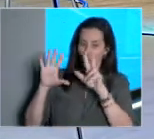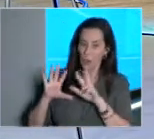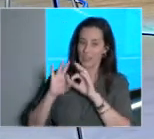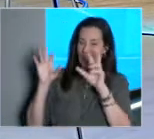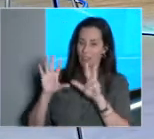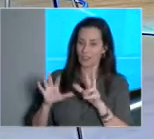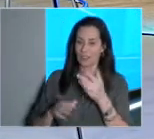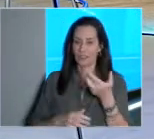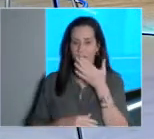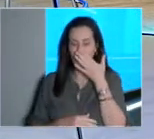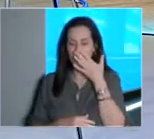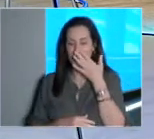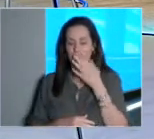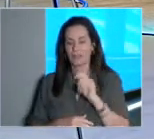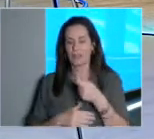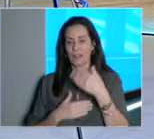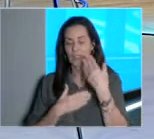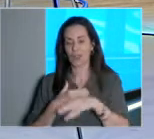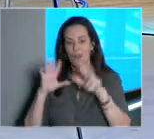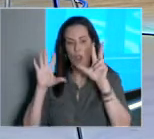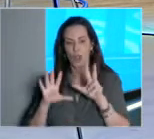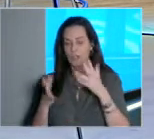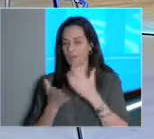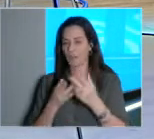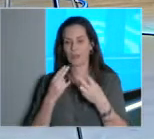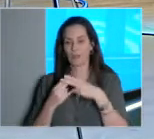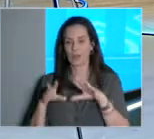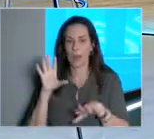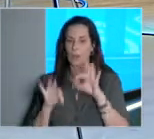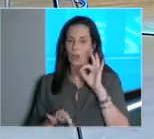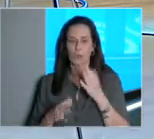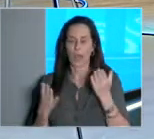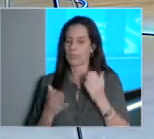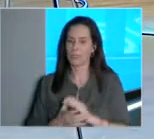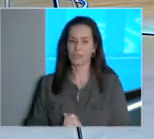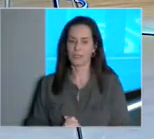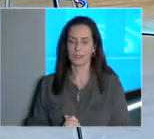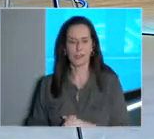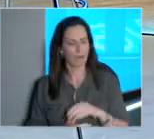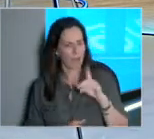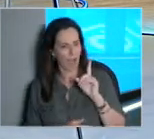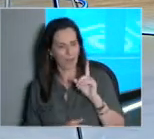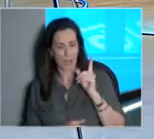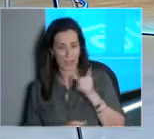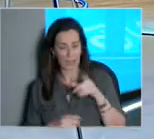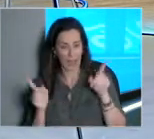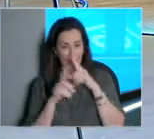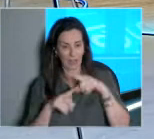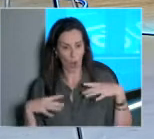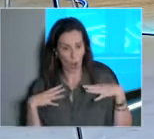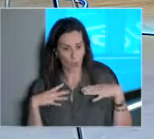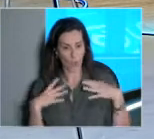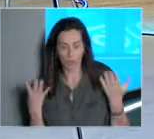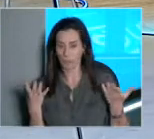בתחילת אוגוסט, אתה יודע, אבל דווקא סוף אוגוסט כבר מתקרב לבחירות ממש. כן, אבל נאלצתם לבטל